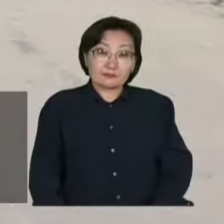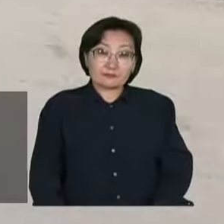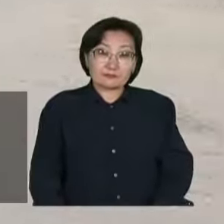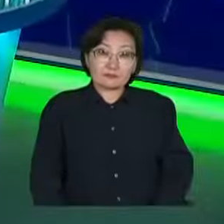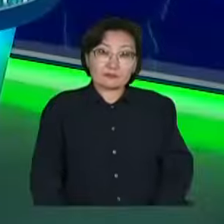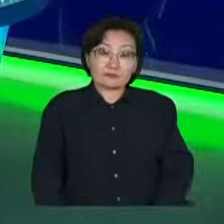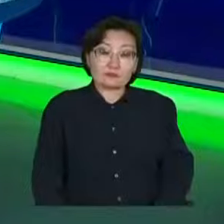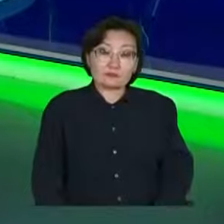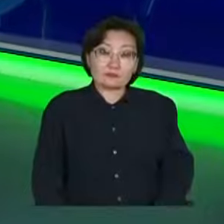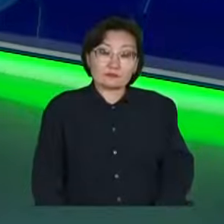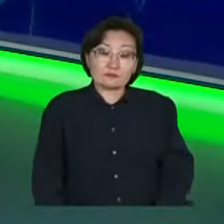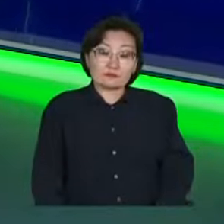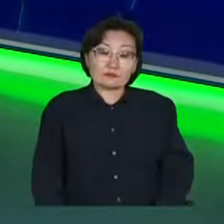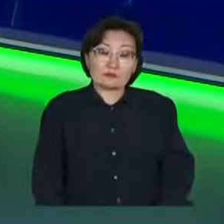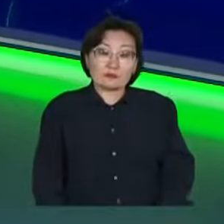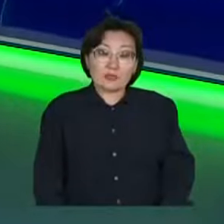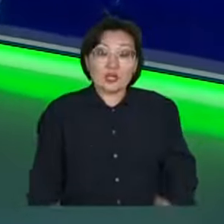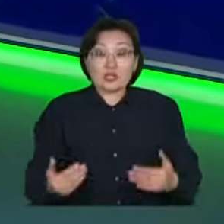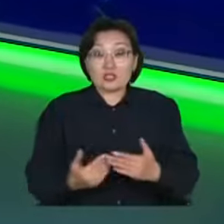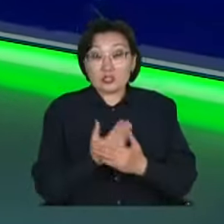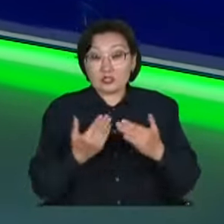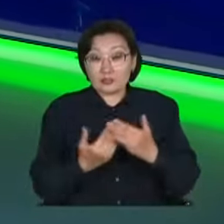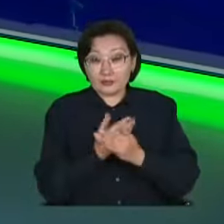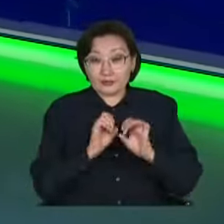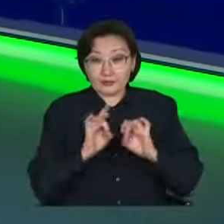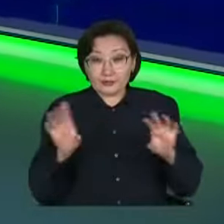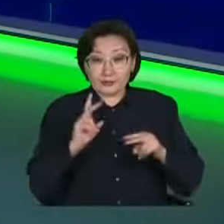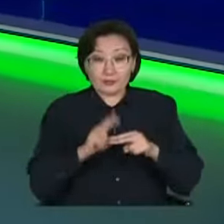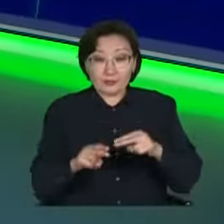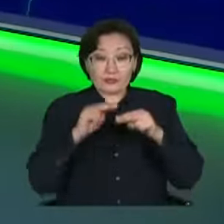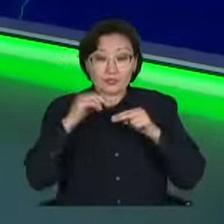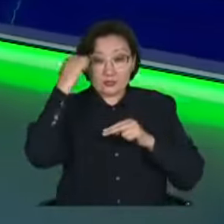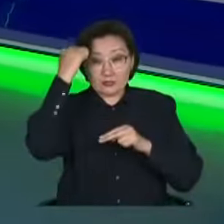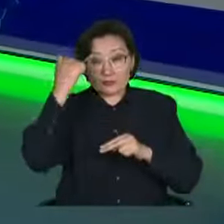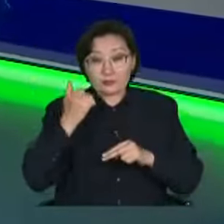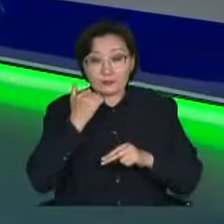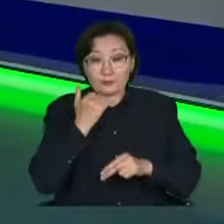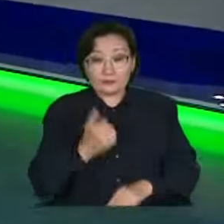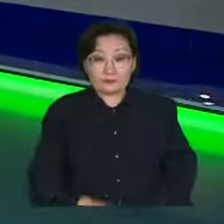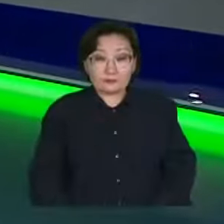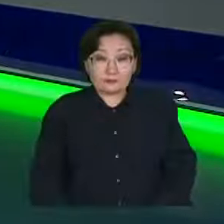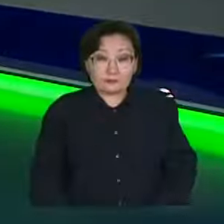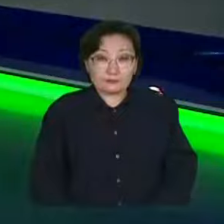Осымен бүгінге айтарымыз тәмәм. Аман сау болыңыздар.